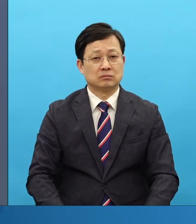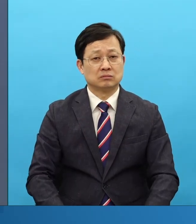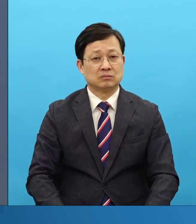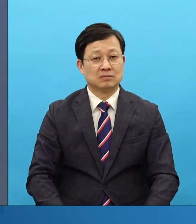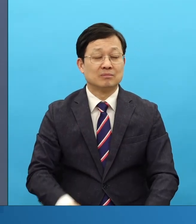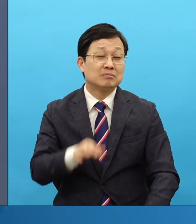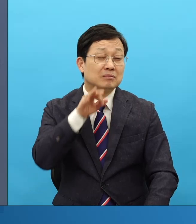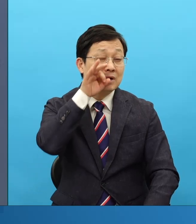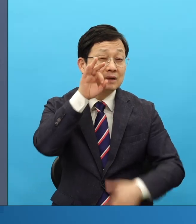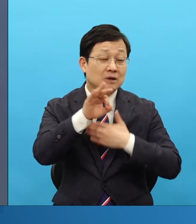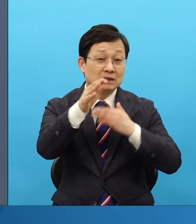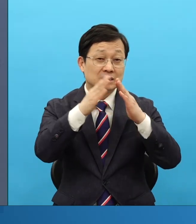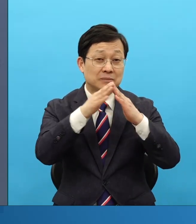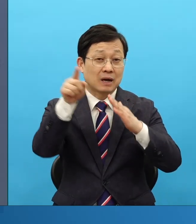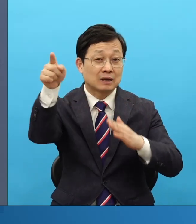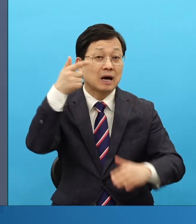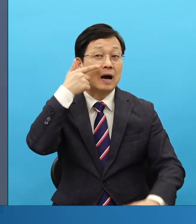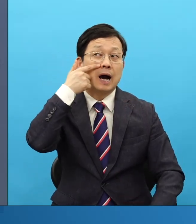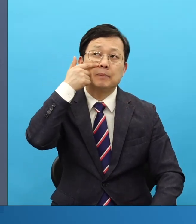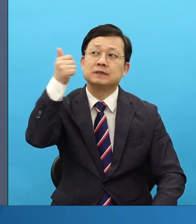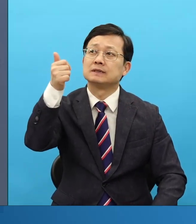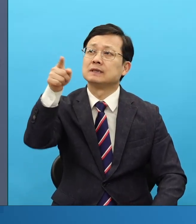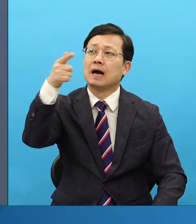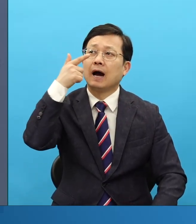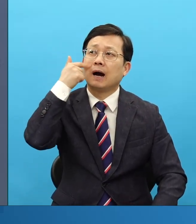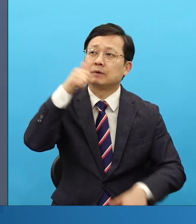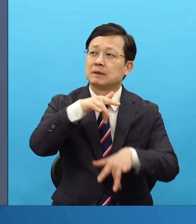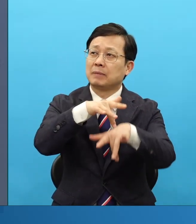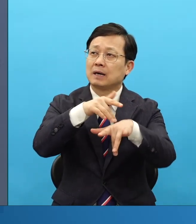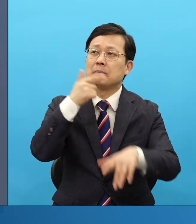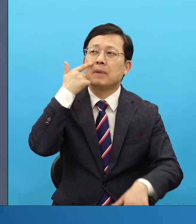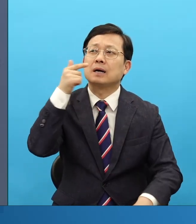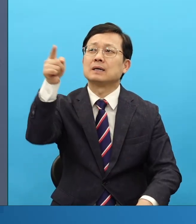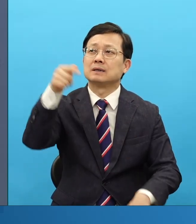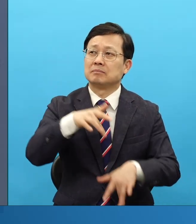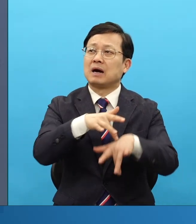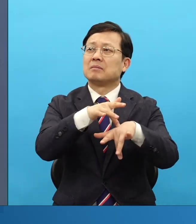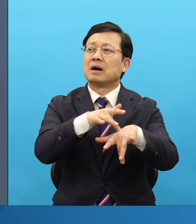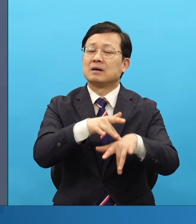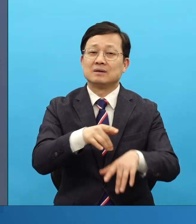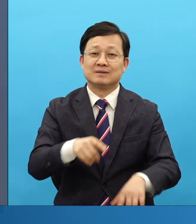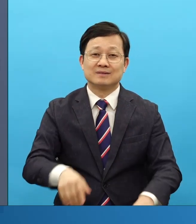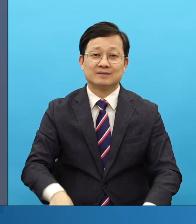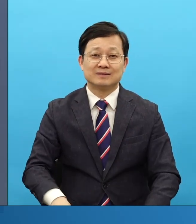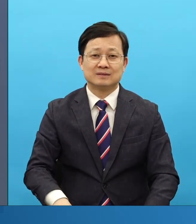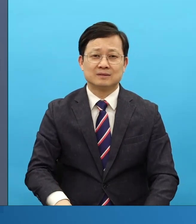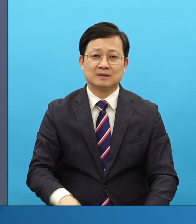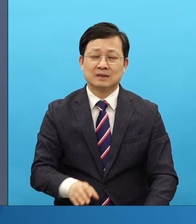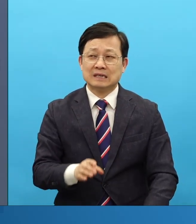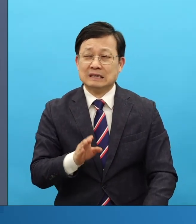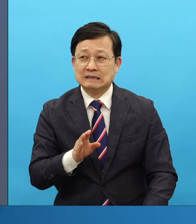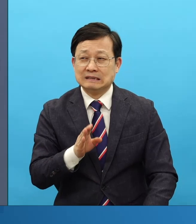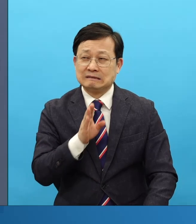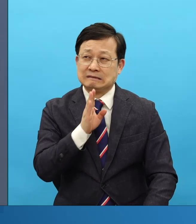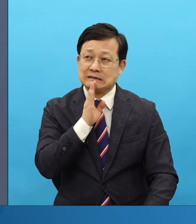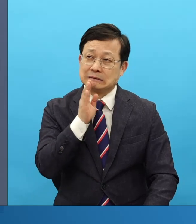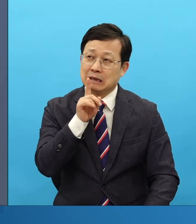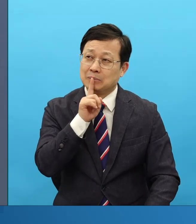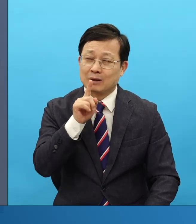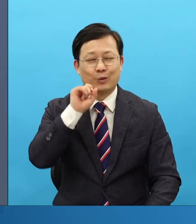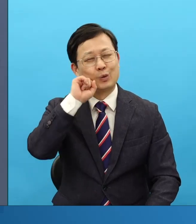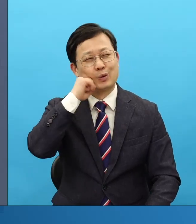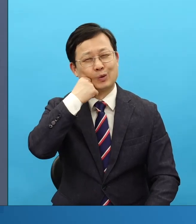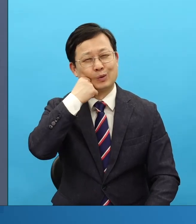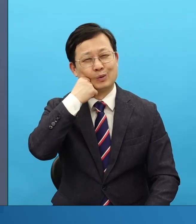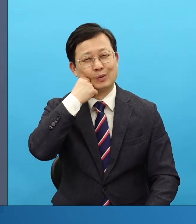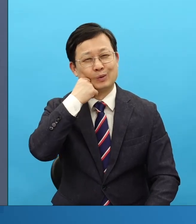보고 아버지의 아비는 마귀야 이래 보세요. Now go to your 아버지 얼마나 father 충격받겠어요. who was not a 사실인데 believer, 어떡하겠어요? and you go and say, "Hey, your father